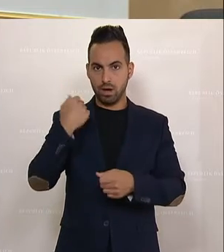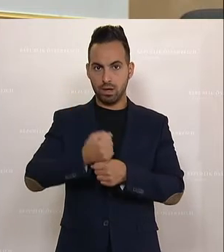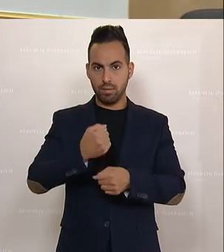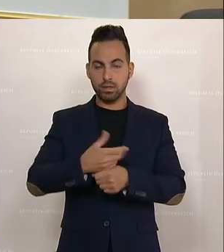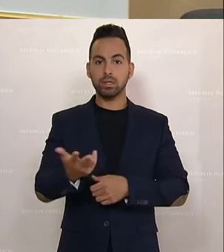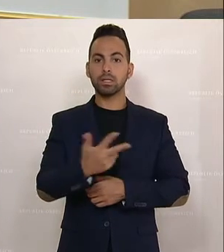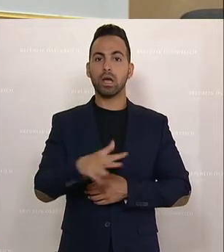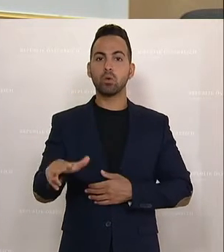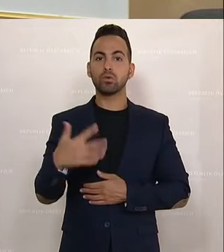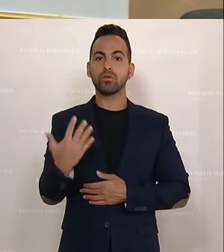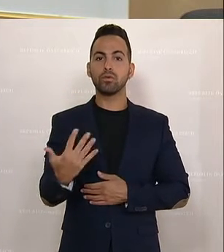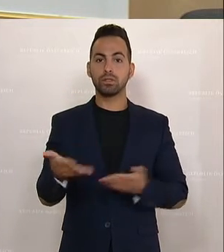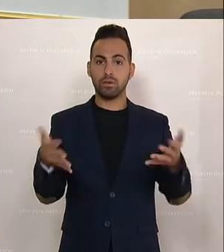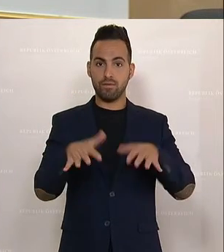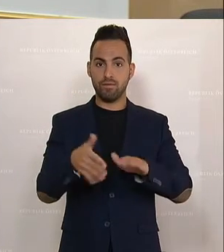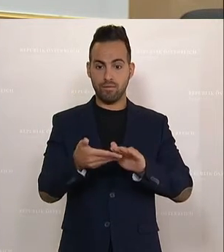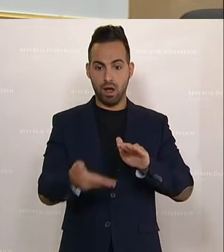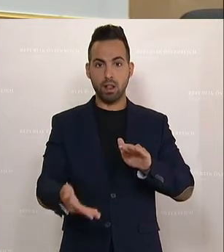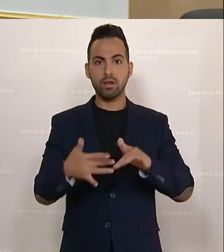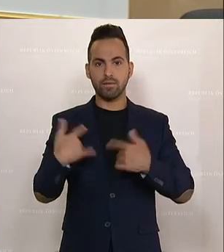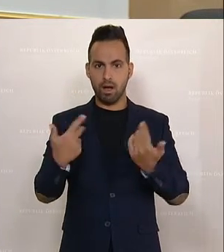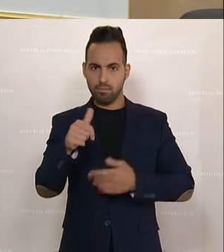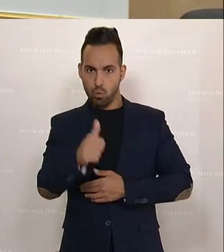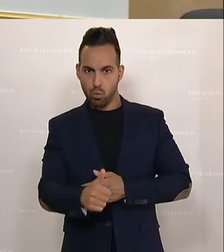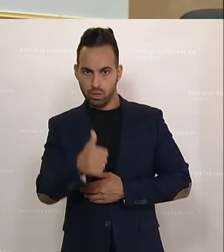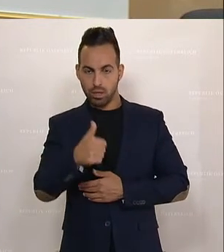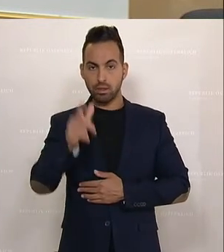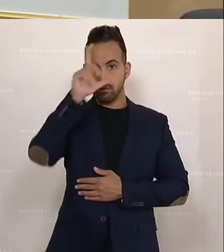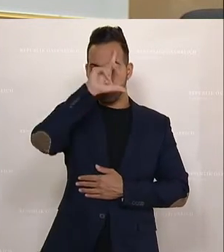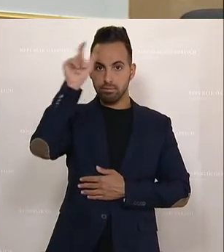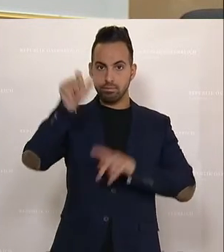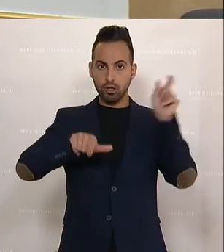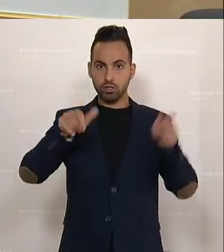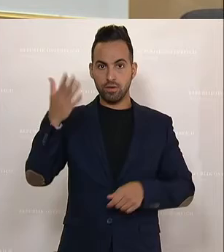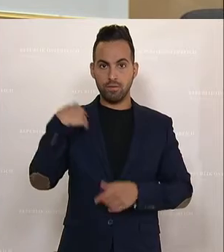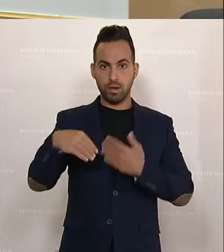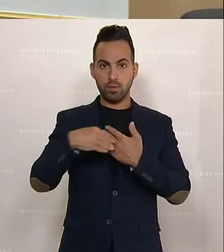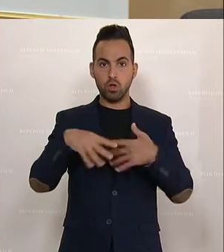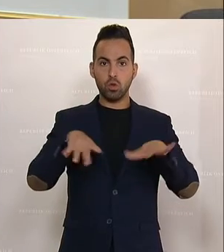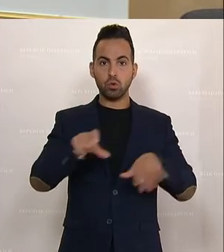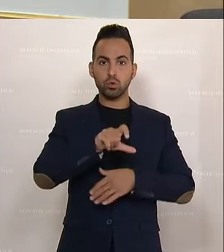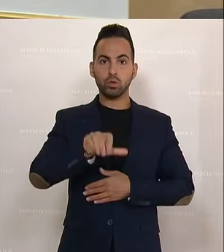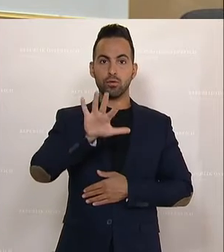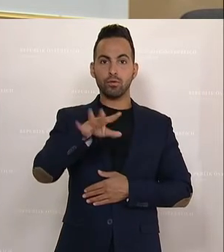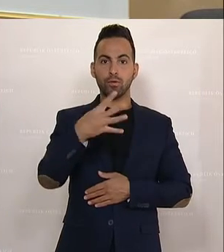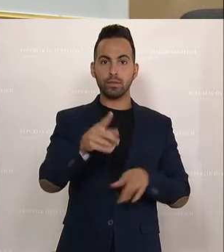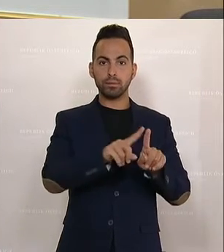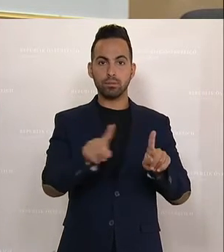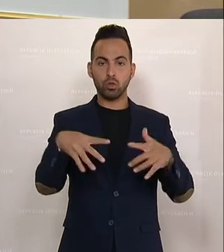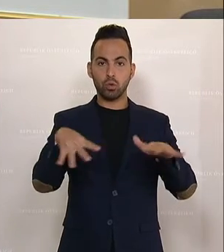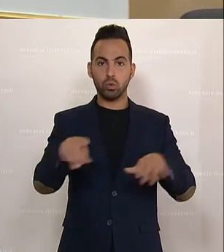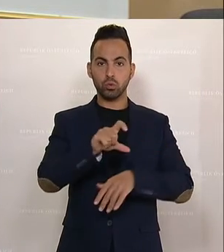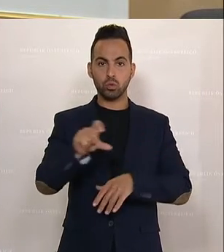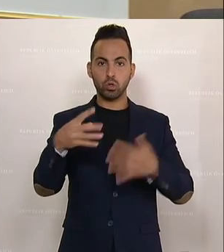350 Fälle zu beurteilen, wo sich Menschen bei uns gemeldet haben, die zwischen 1945 und